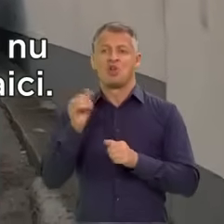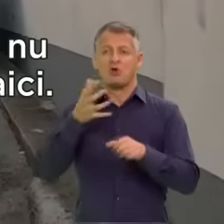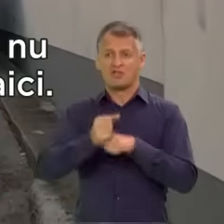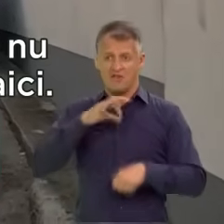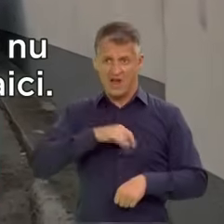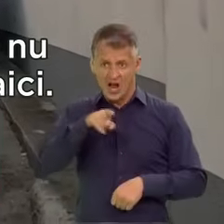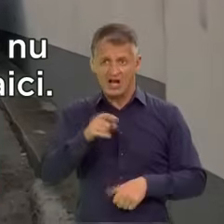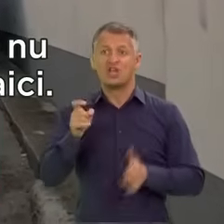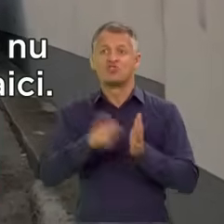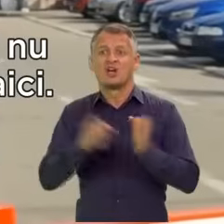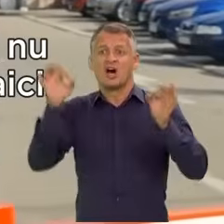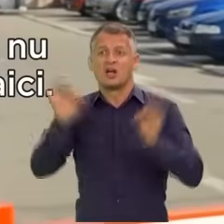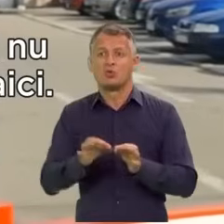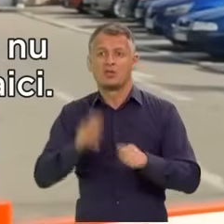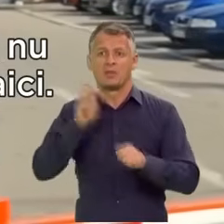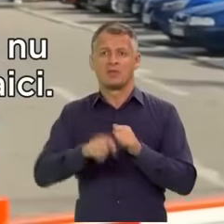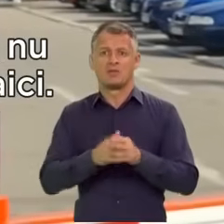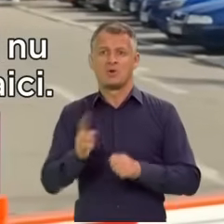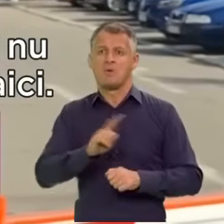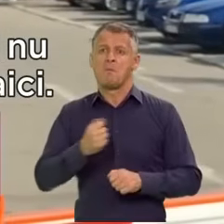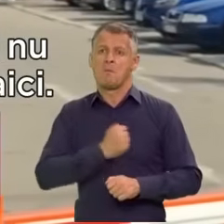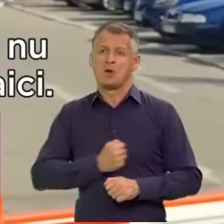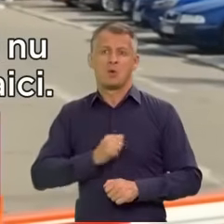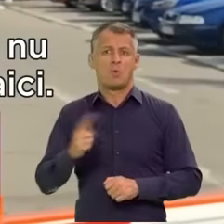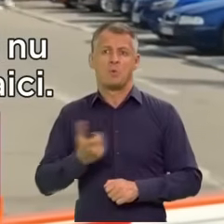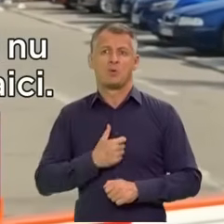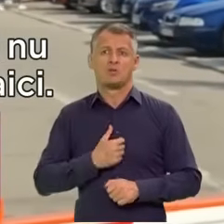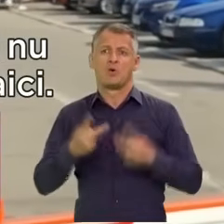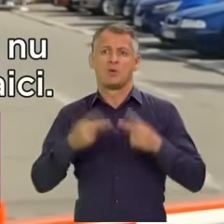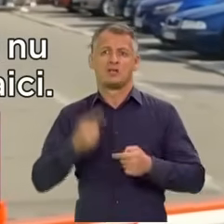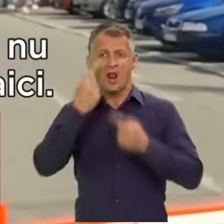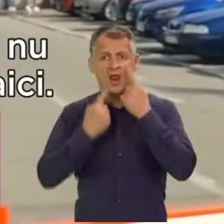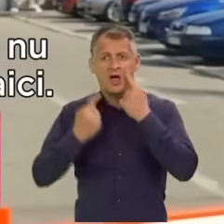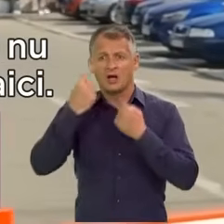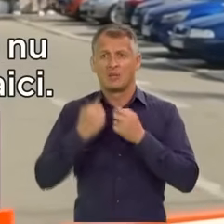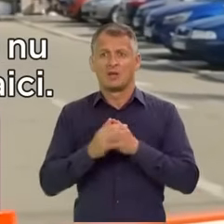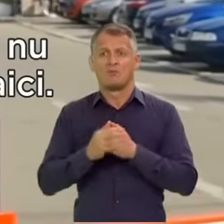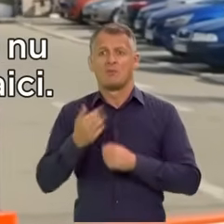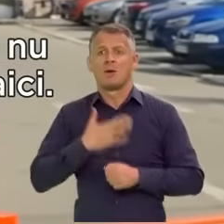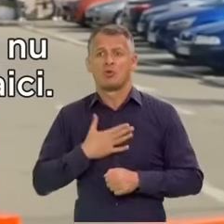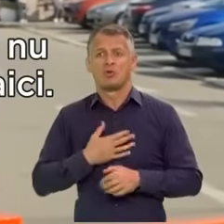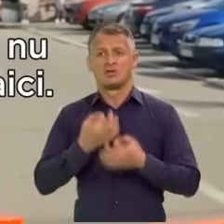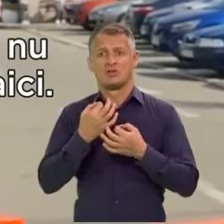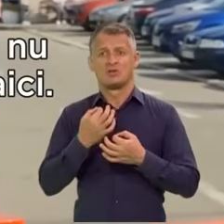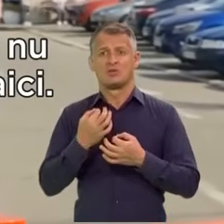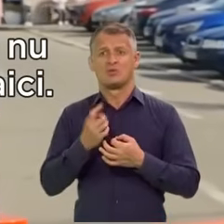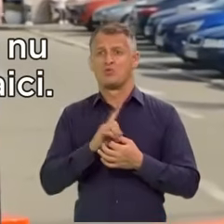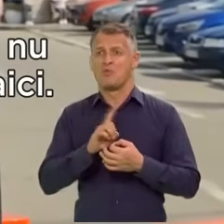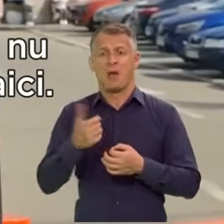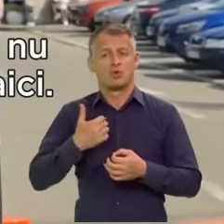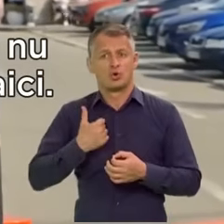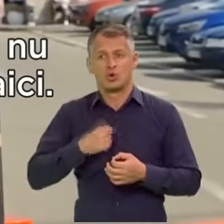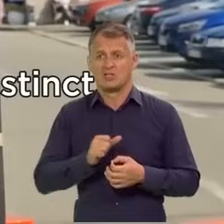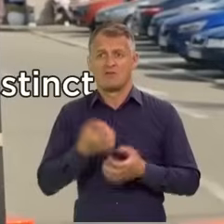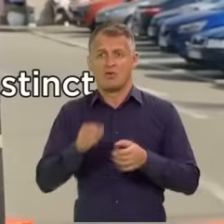pedepsei. Îmi pare rău și nu-mi pot stăpâni lacrimile. Și nu mi-am dorit să fiu în postura asta, să ajung